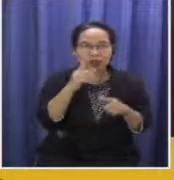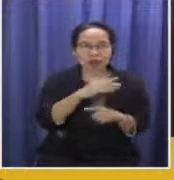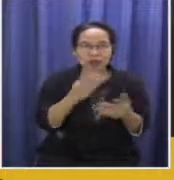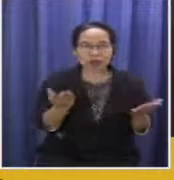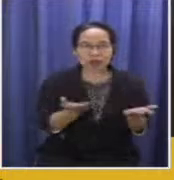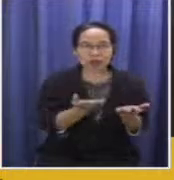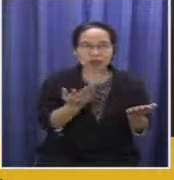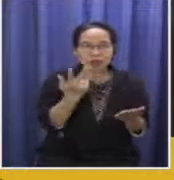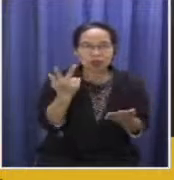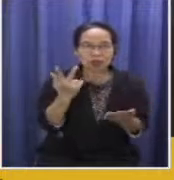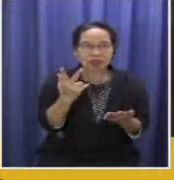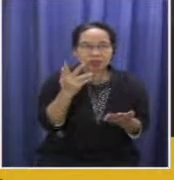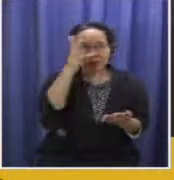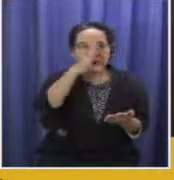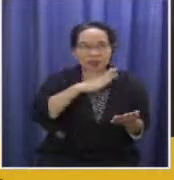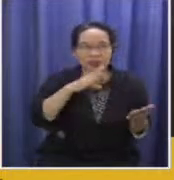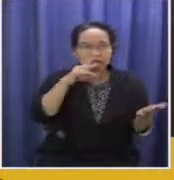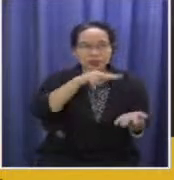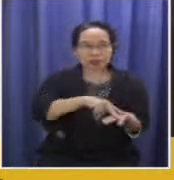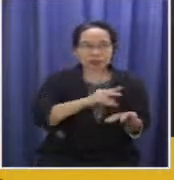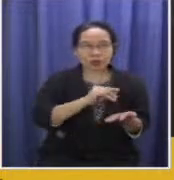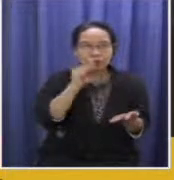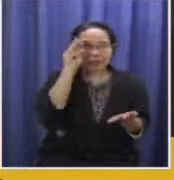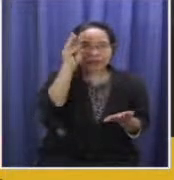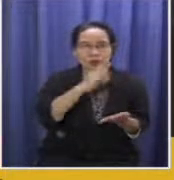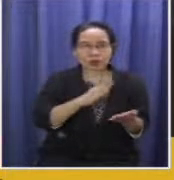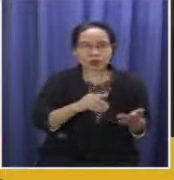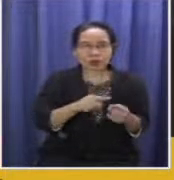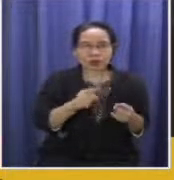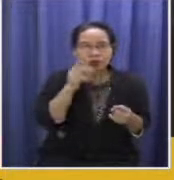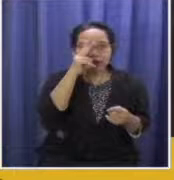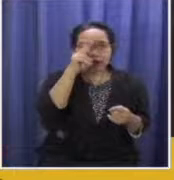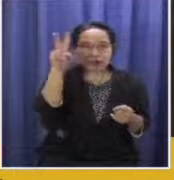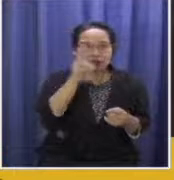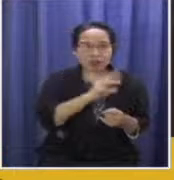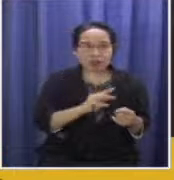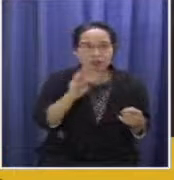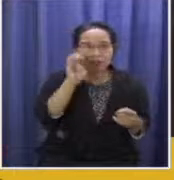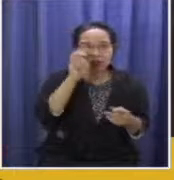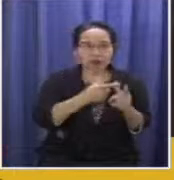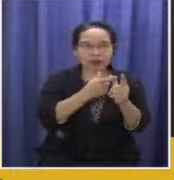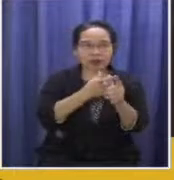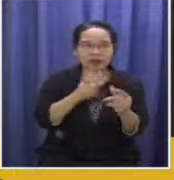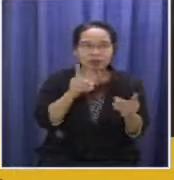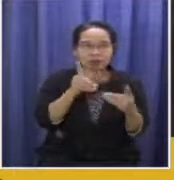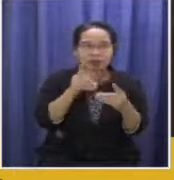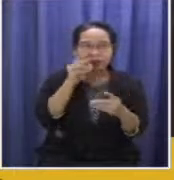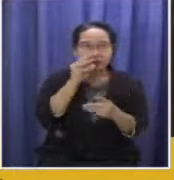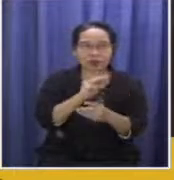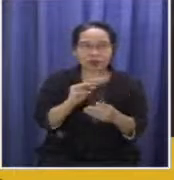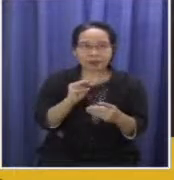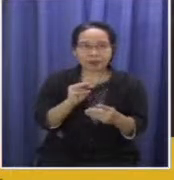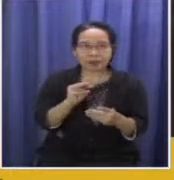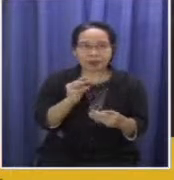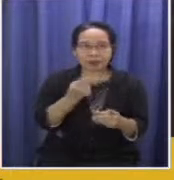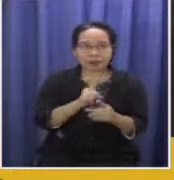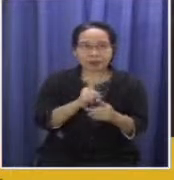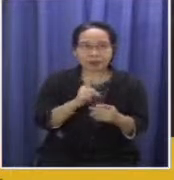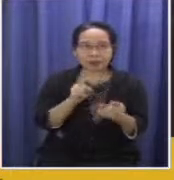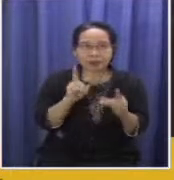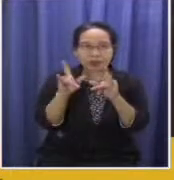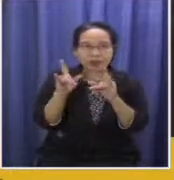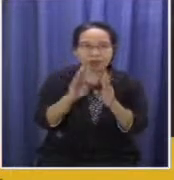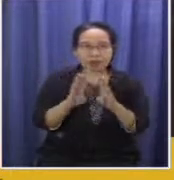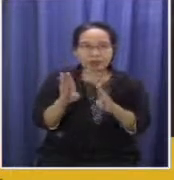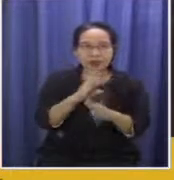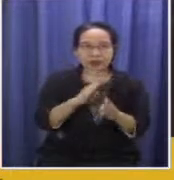र आफ्नो सामु 3 जना मानिसहरू उभिरहेका देखे। उनीहरूलाई देखेर तिनी पालको ढोकाबाट